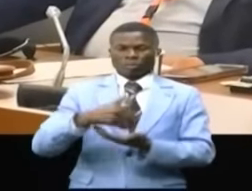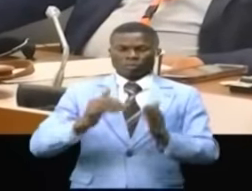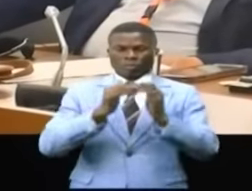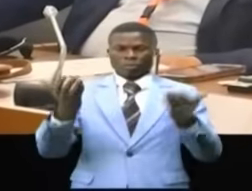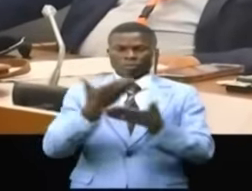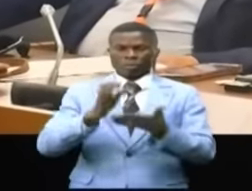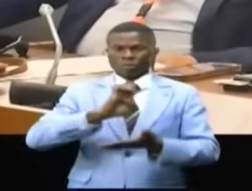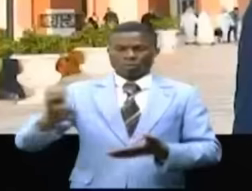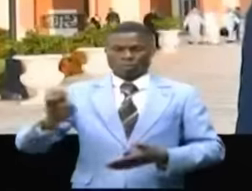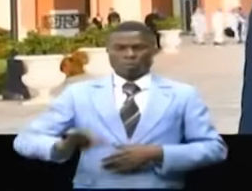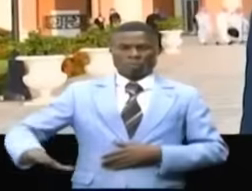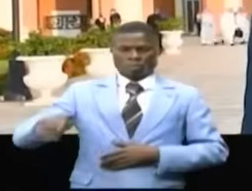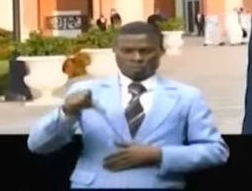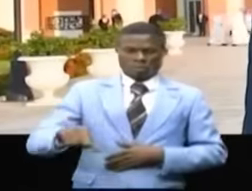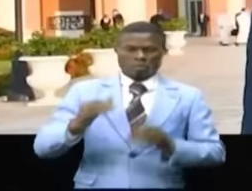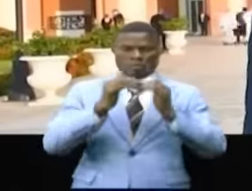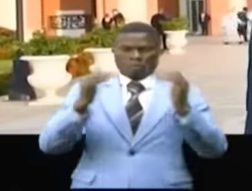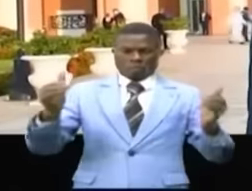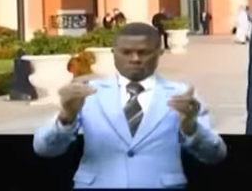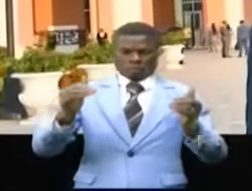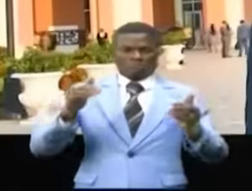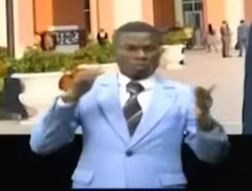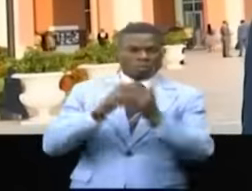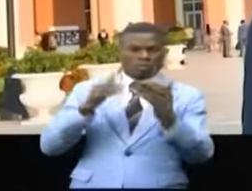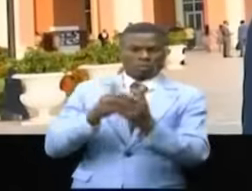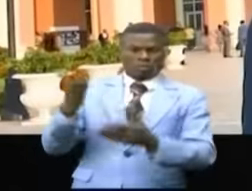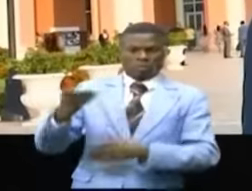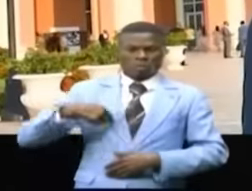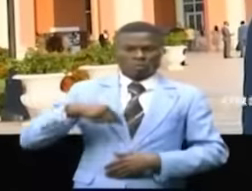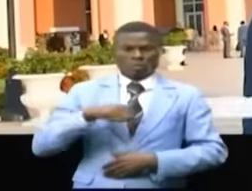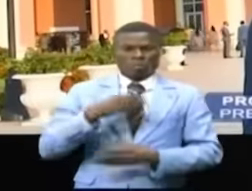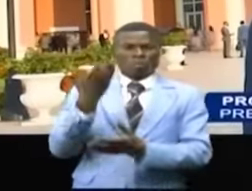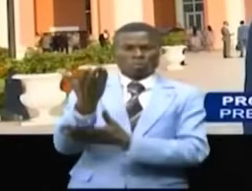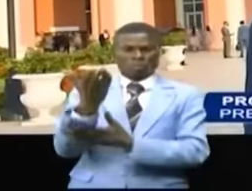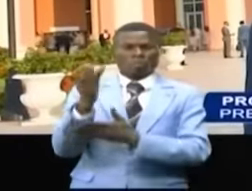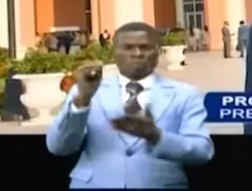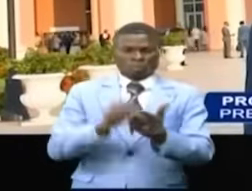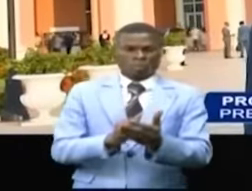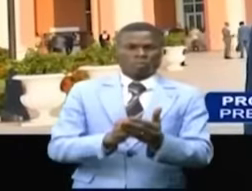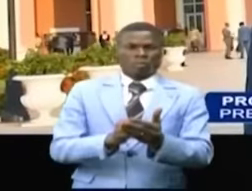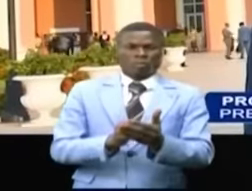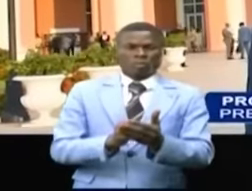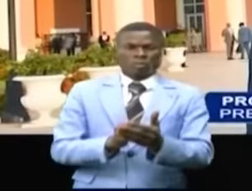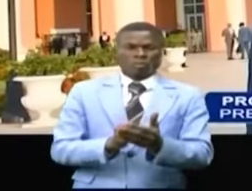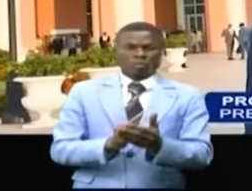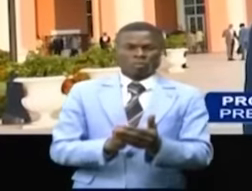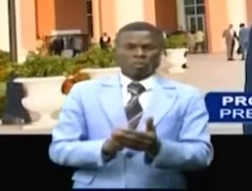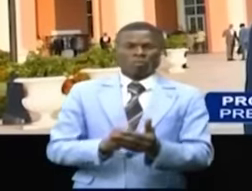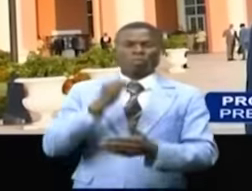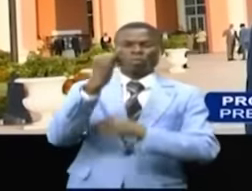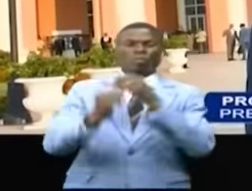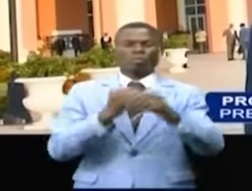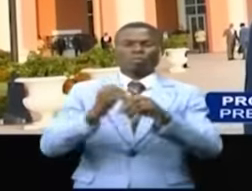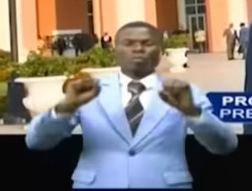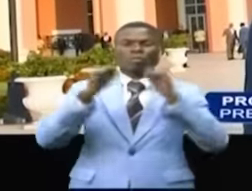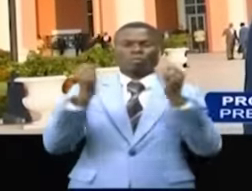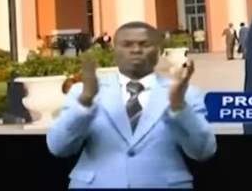l'est de son pays. La paix est menacée. Nous avons demandé une fois de plus que l'international